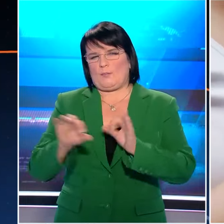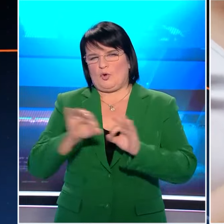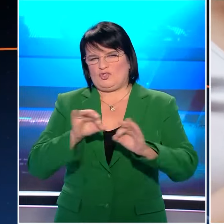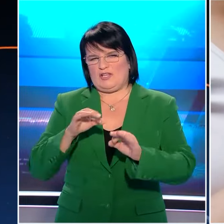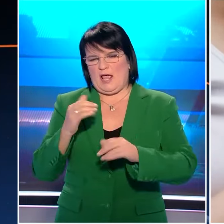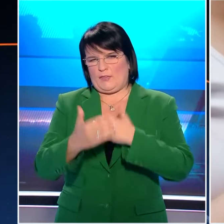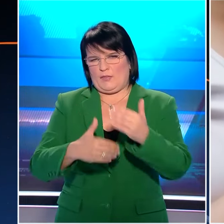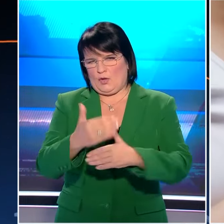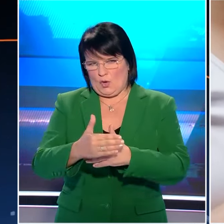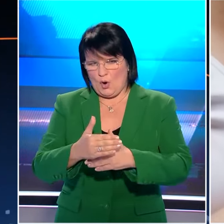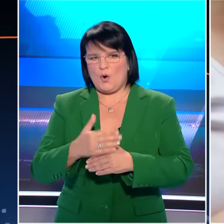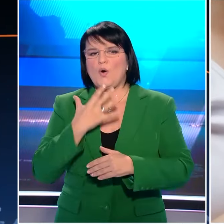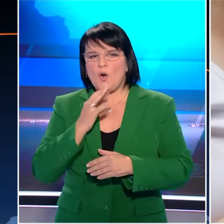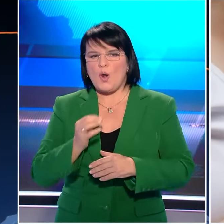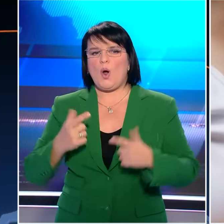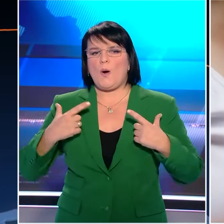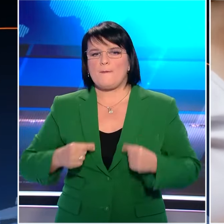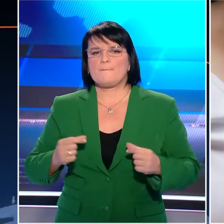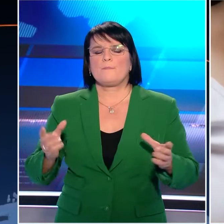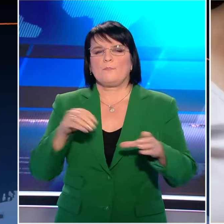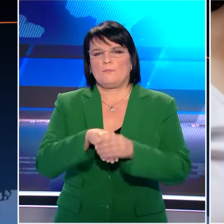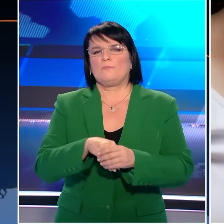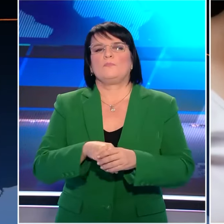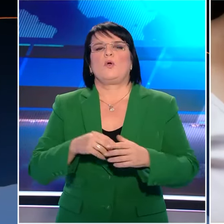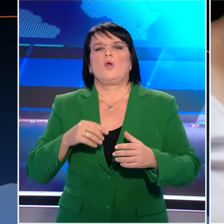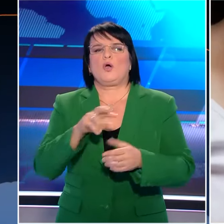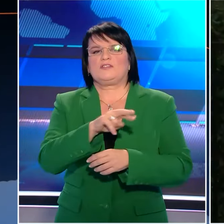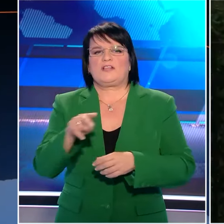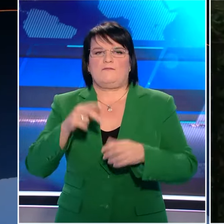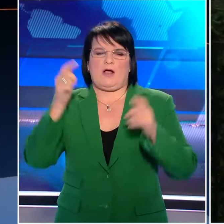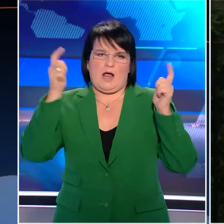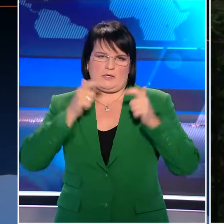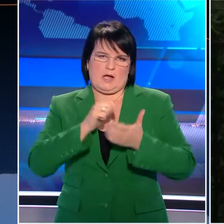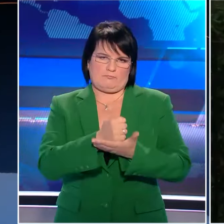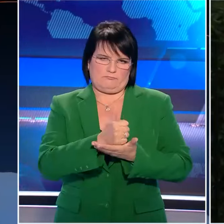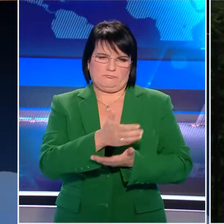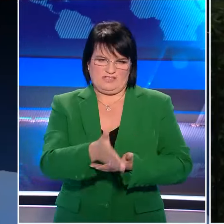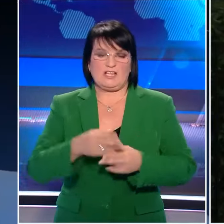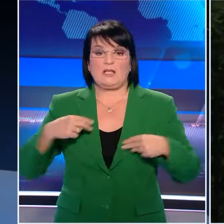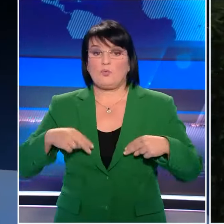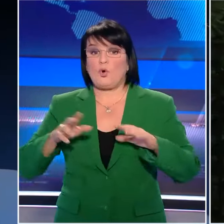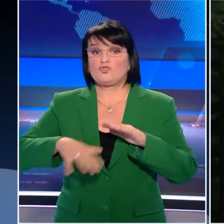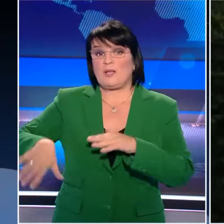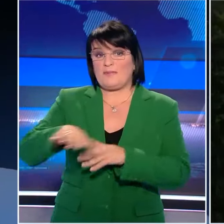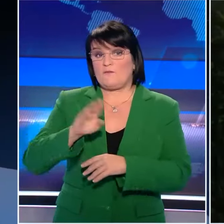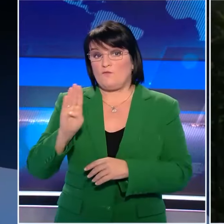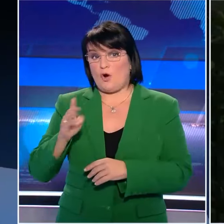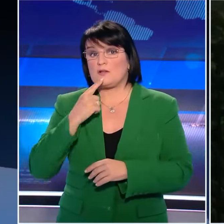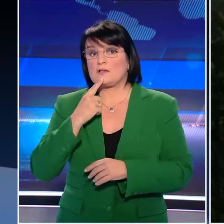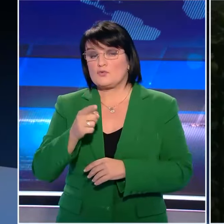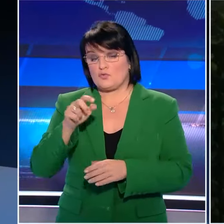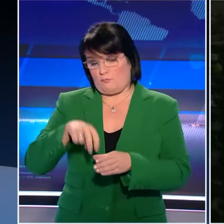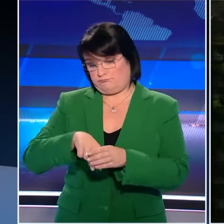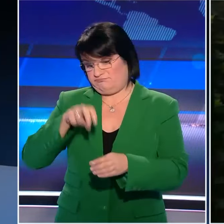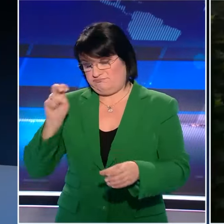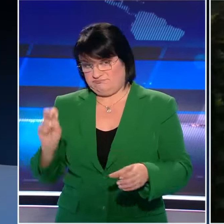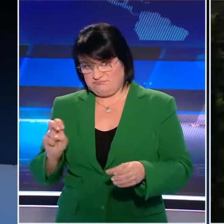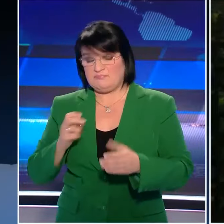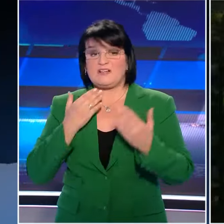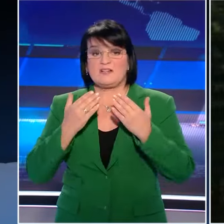φέρνοντας νωρίτερα ενώπιον των μελών του το σχέδιο νόμου για τα ομόφυλα ζευγάρια. Την ίδια ώρα, ο Υπουργός Επικρατείας Μάκης Βορύδης, που απήχε από τα